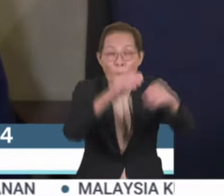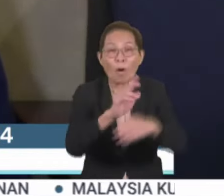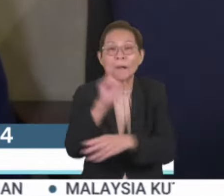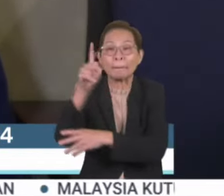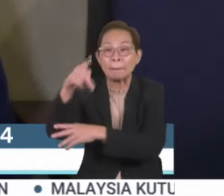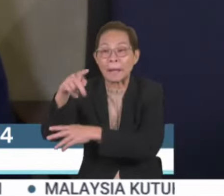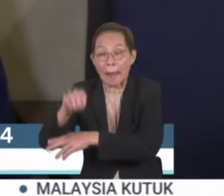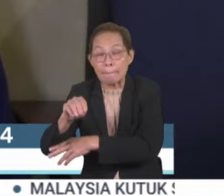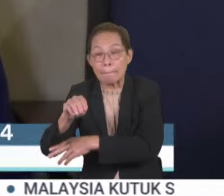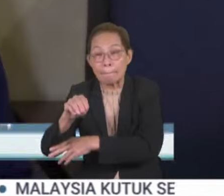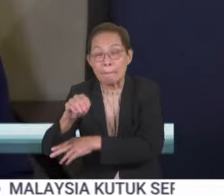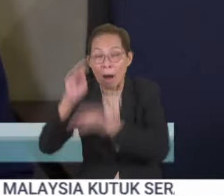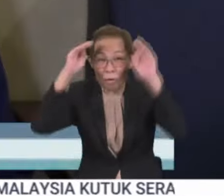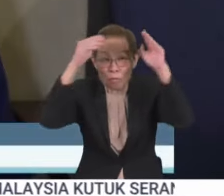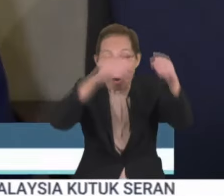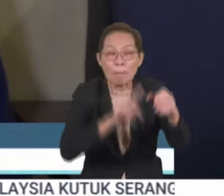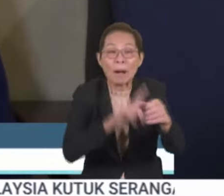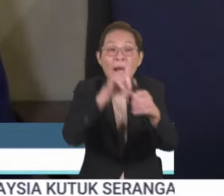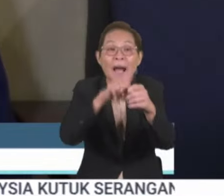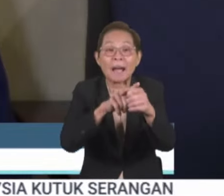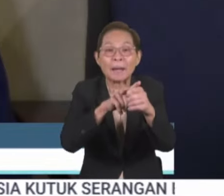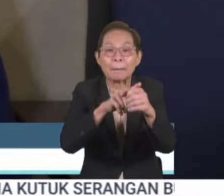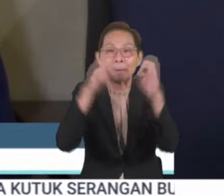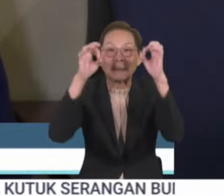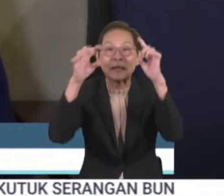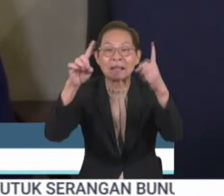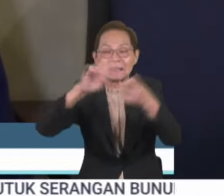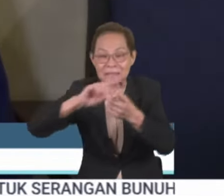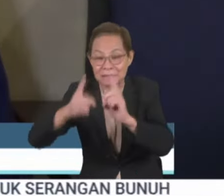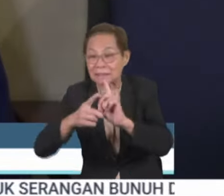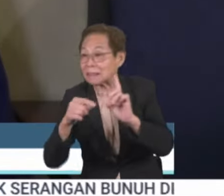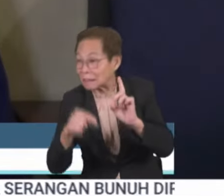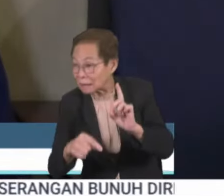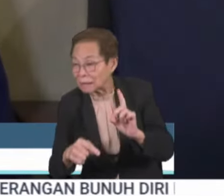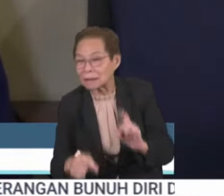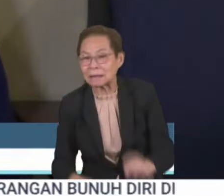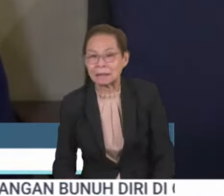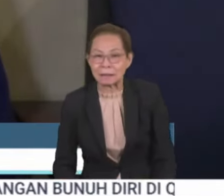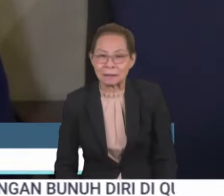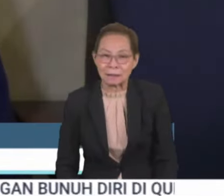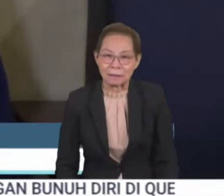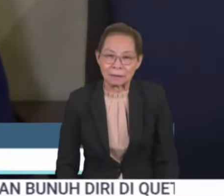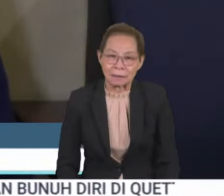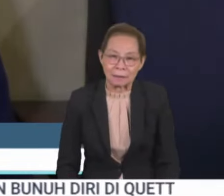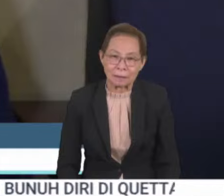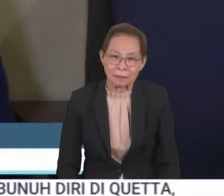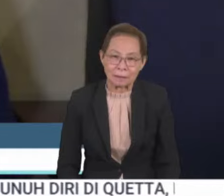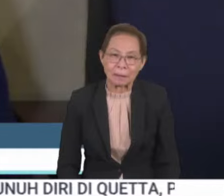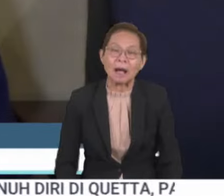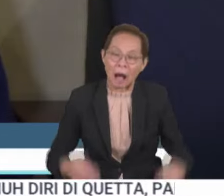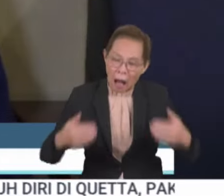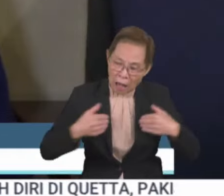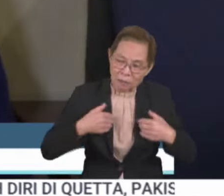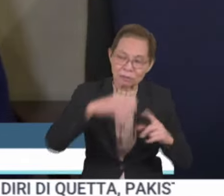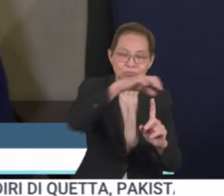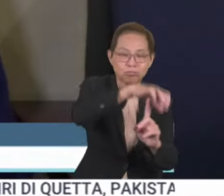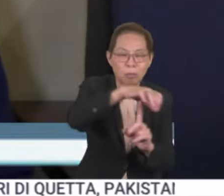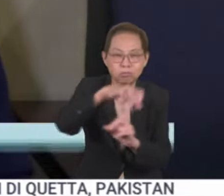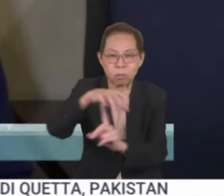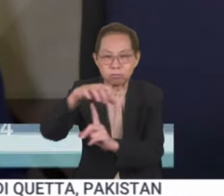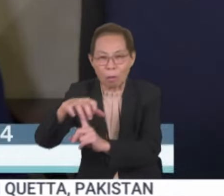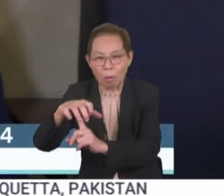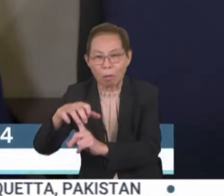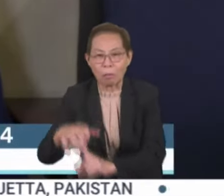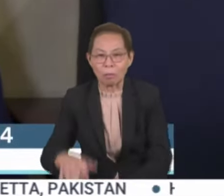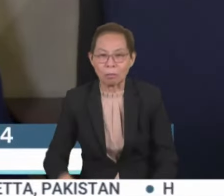Pendidikan Malaysia berkaitan pendidikan digital ini lah. Jadi dengan adanya pameran di Ruai dan rekan strategik daripada